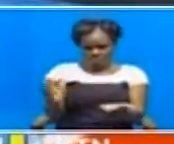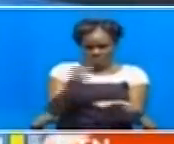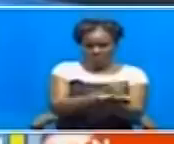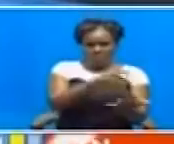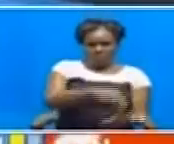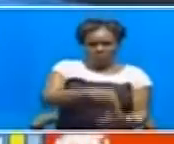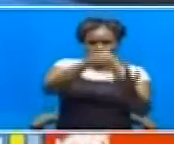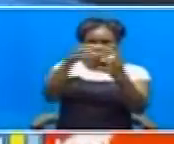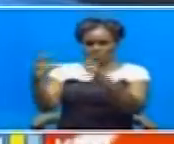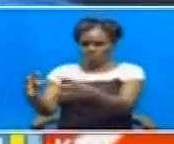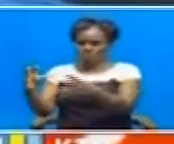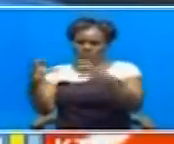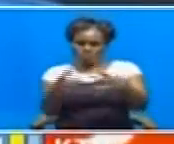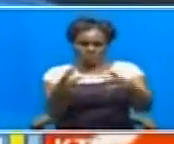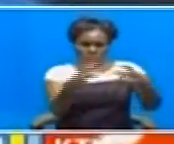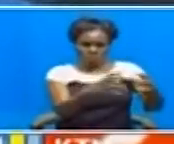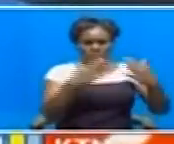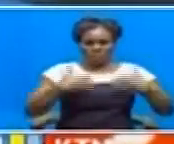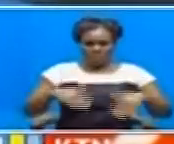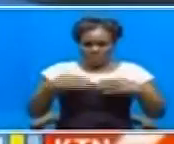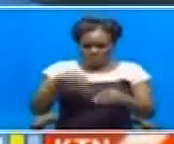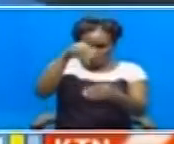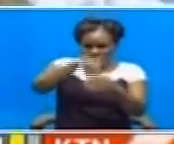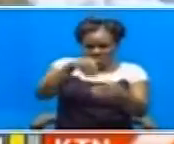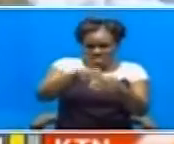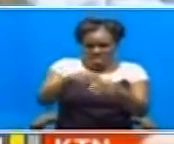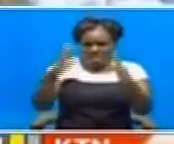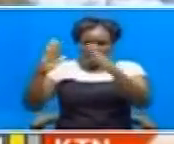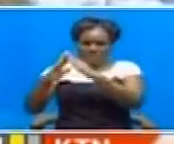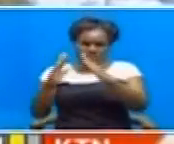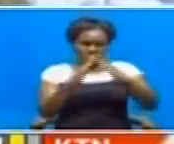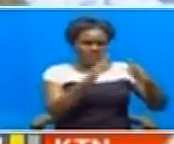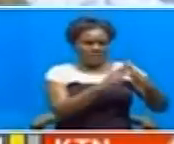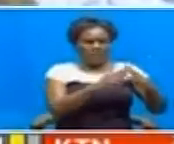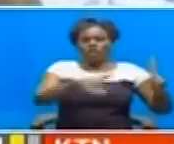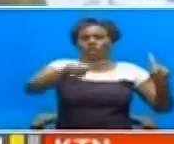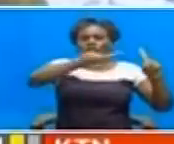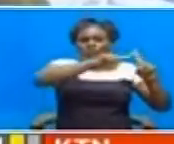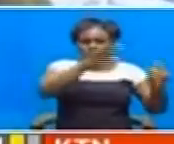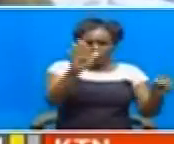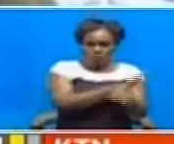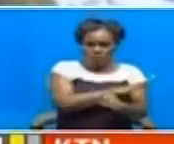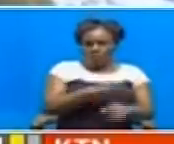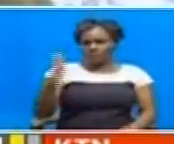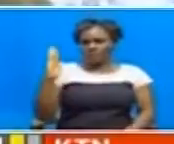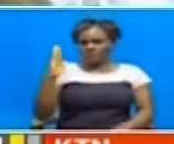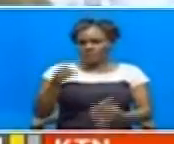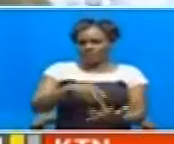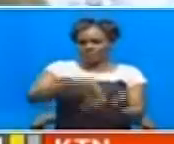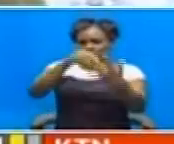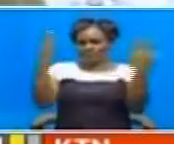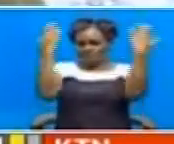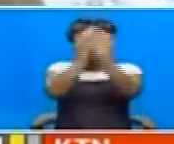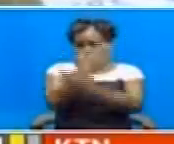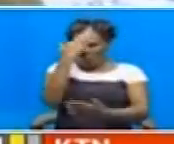specialized units ambao watakuwa ni watu wanaoishi ndani ya mitaa. Them of total security haswa usiku, manake